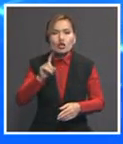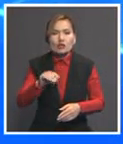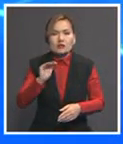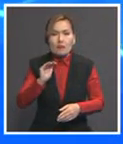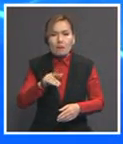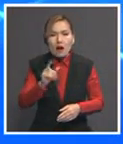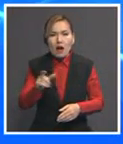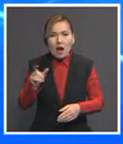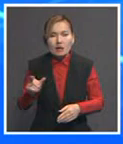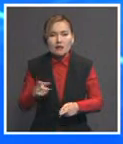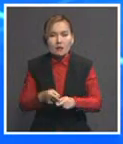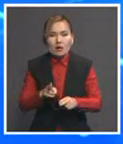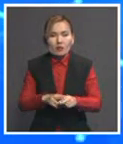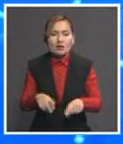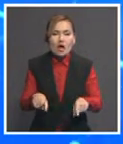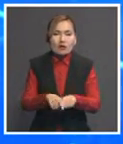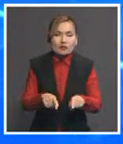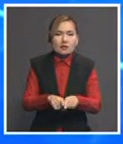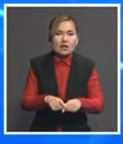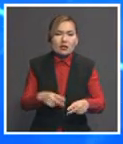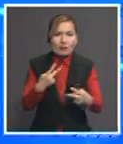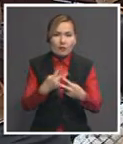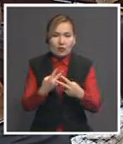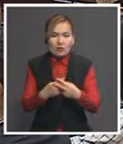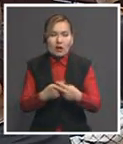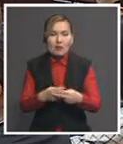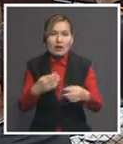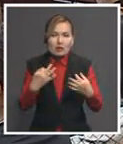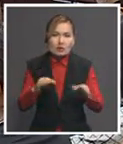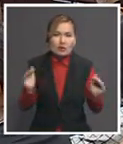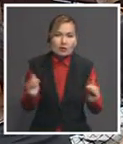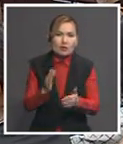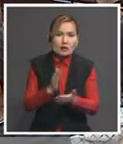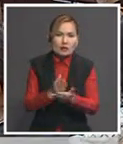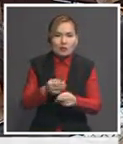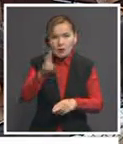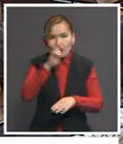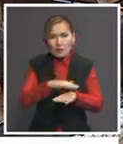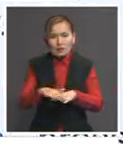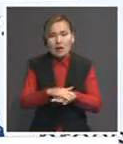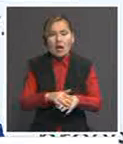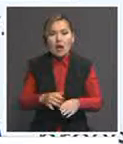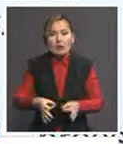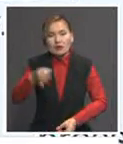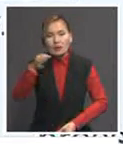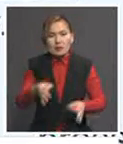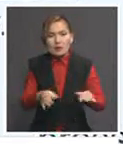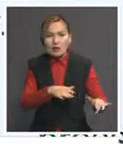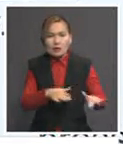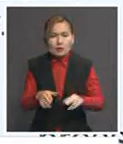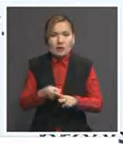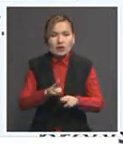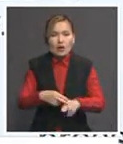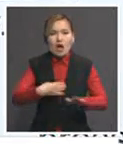мыңға азайып 8 колония жабылды. Бұл туралы бүгін бас прокуратурада өткен баспасөз жиында айтылды. Мемлекет басшысының қылмыстық